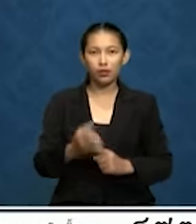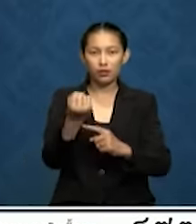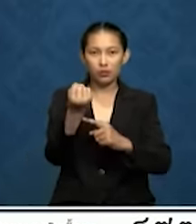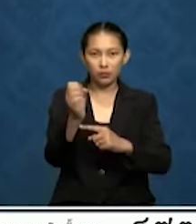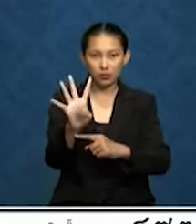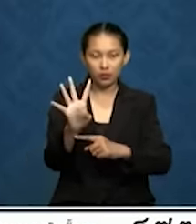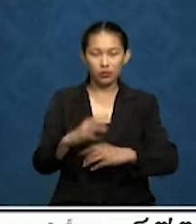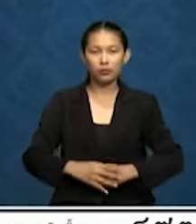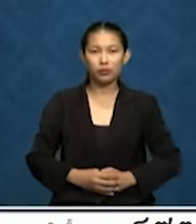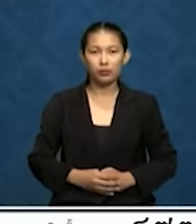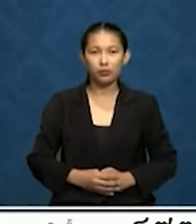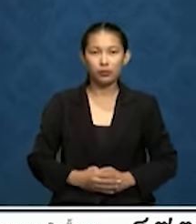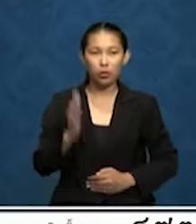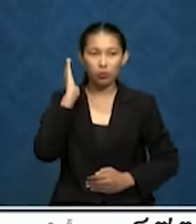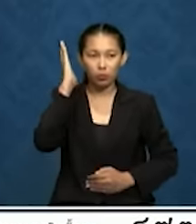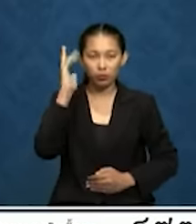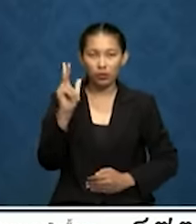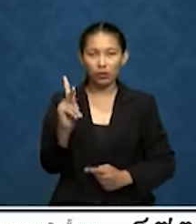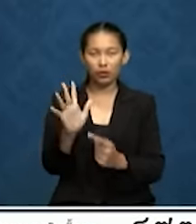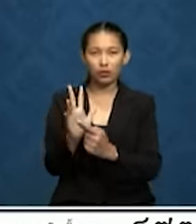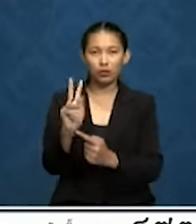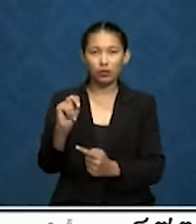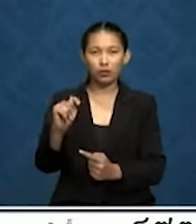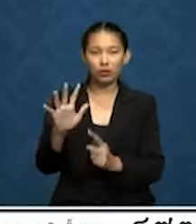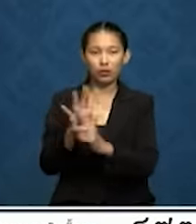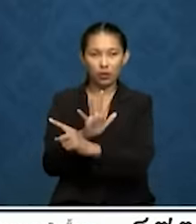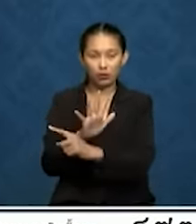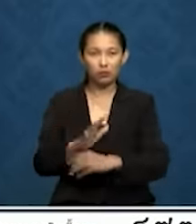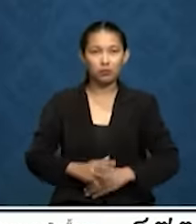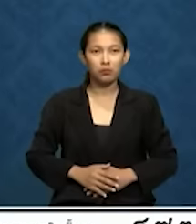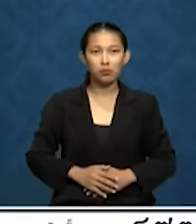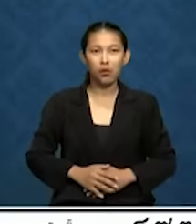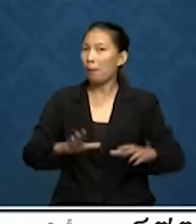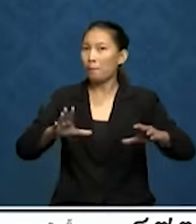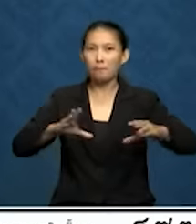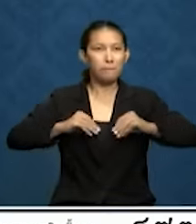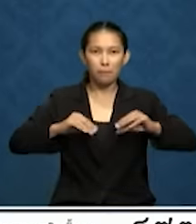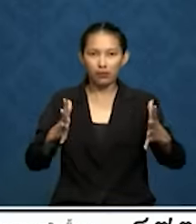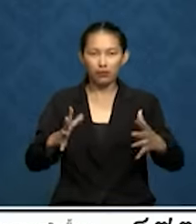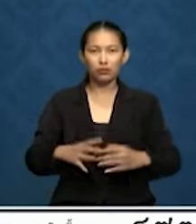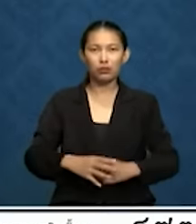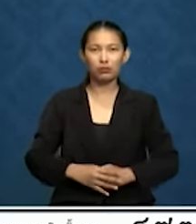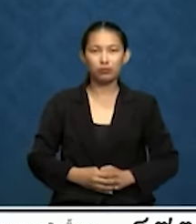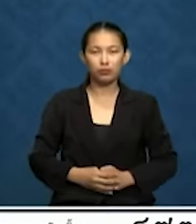14นายกันพงษ์ประยูนศักดิ ์ไม่เห็นชอบ